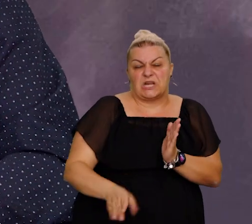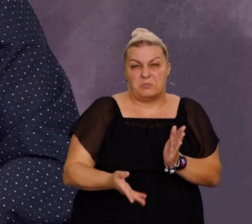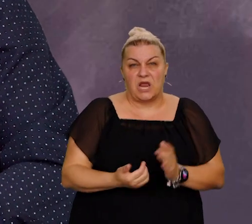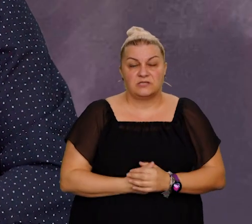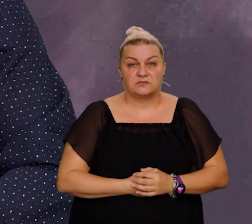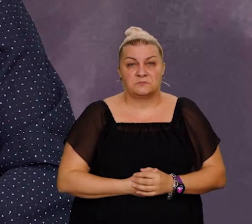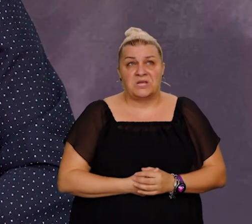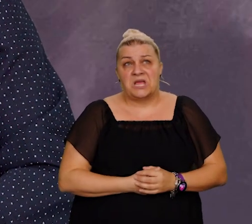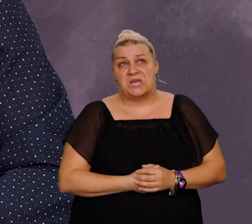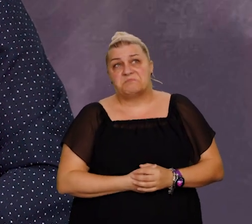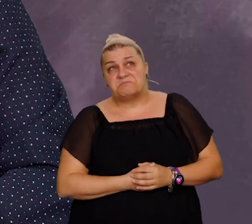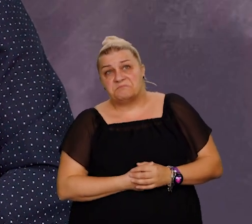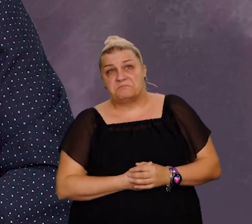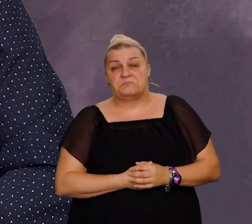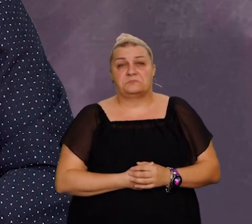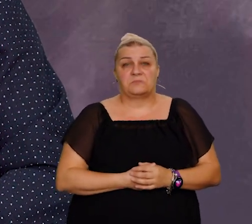Da.